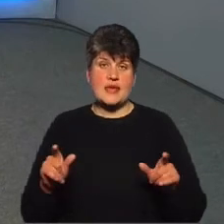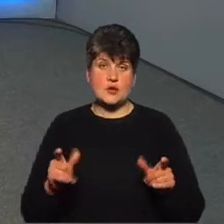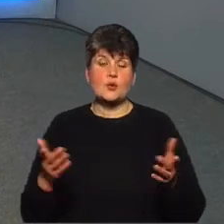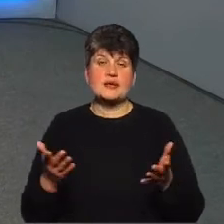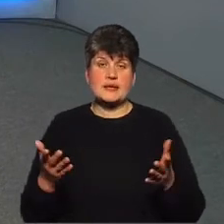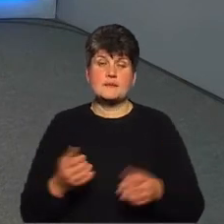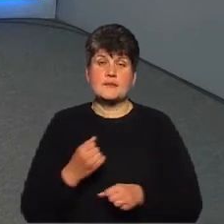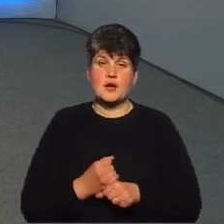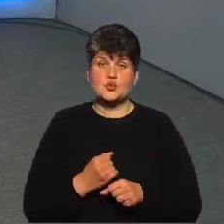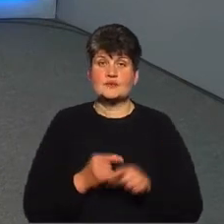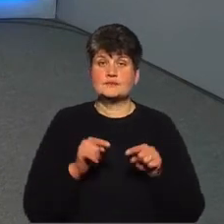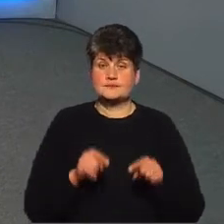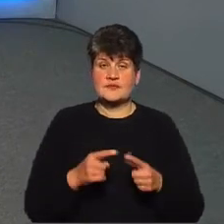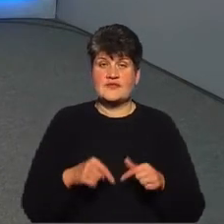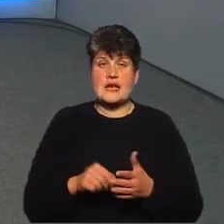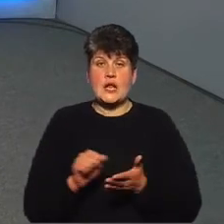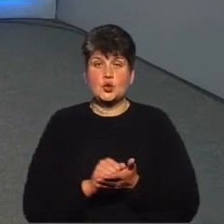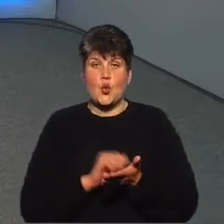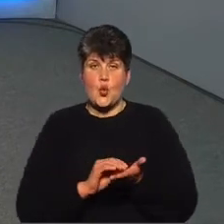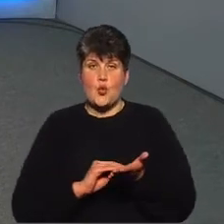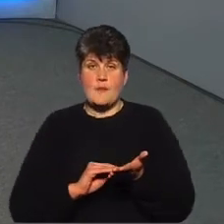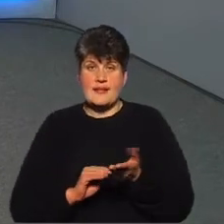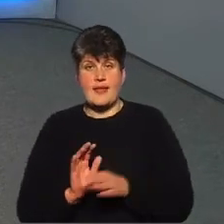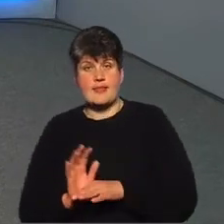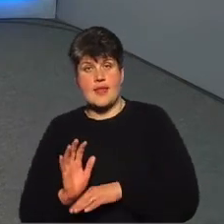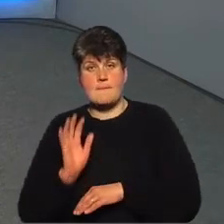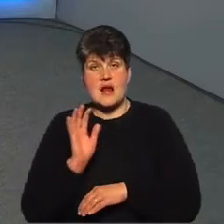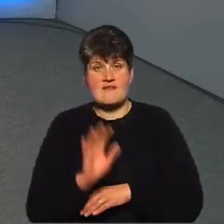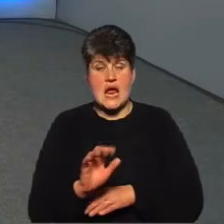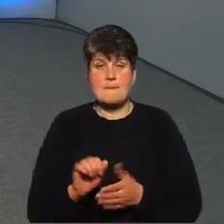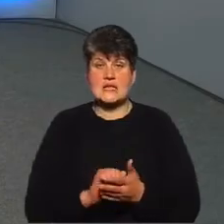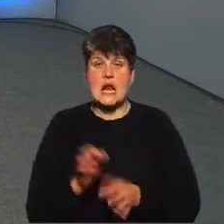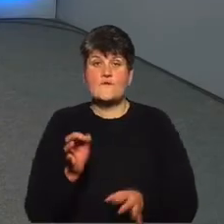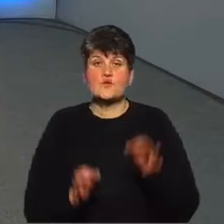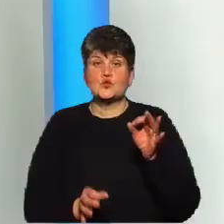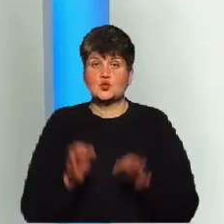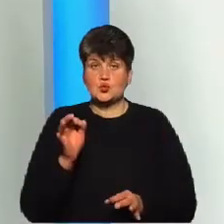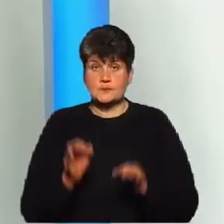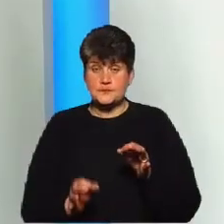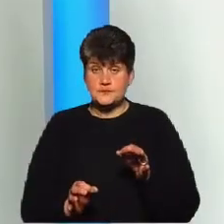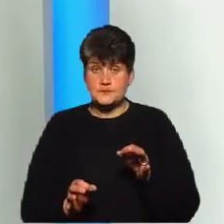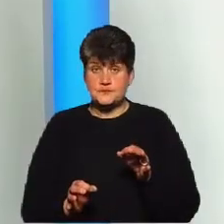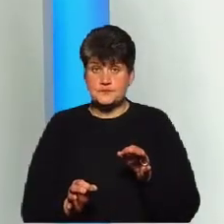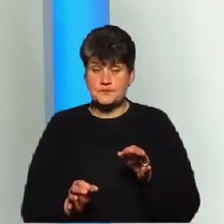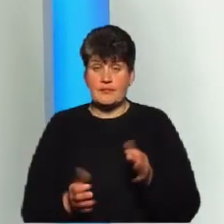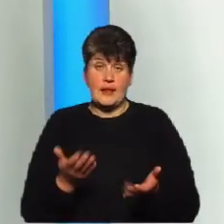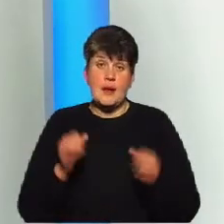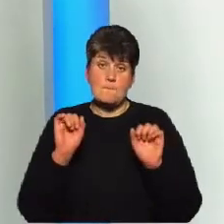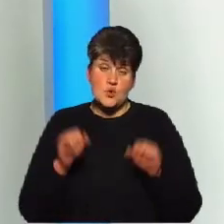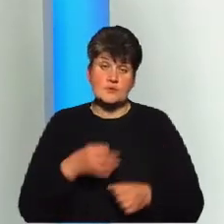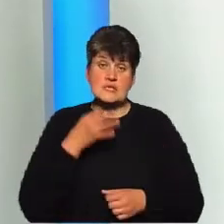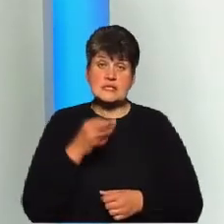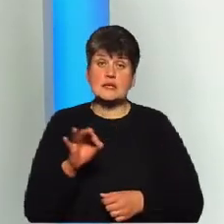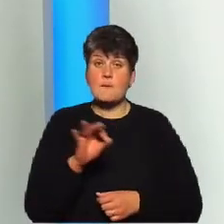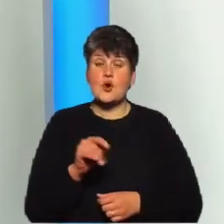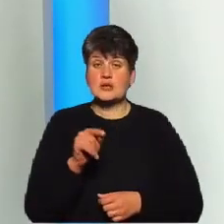певній сфері, так, документує, направляє ці матеріали вже до суду. Але можемо сказати про те, що